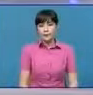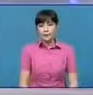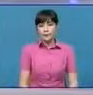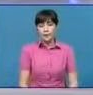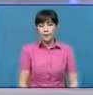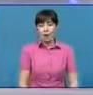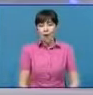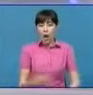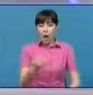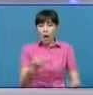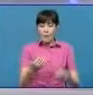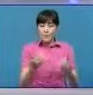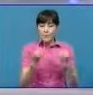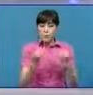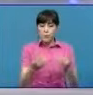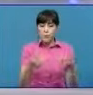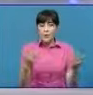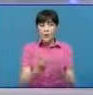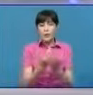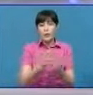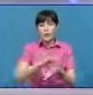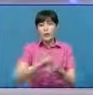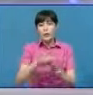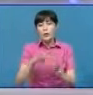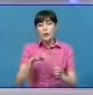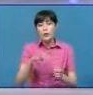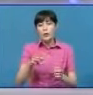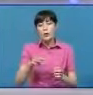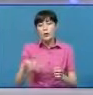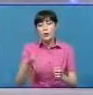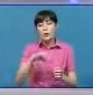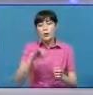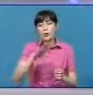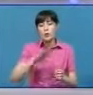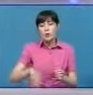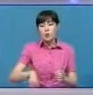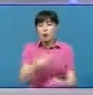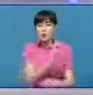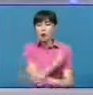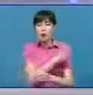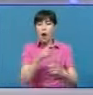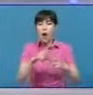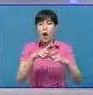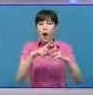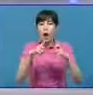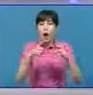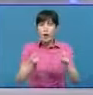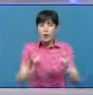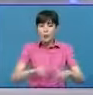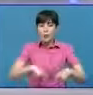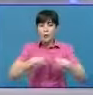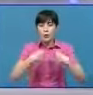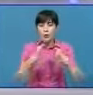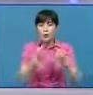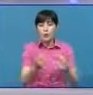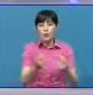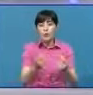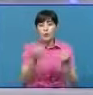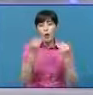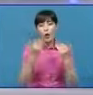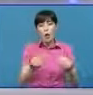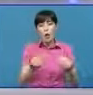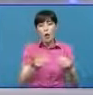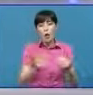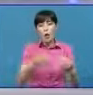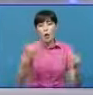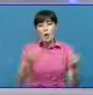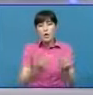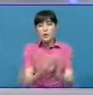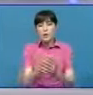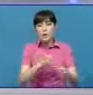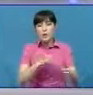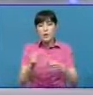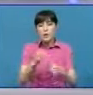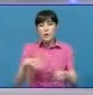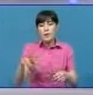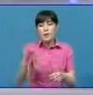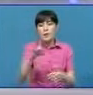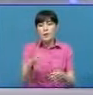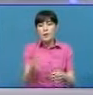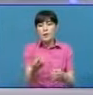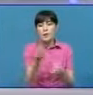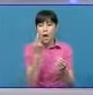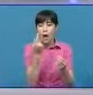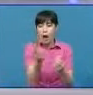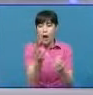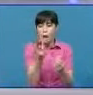Өңір жаңалықтарына ойыссақ, Төлебе ауданында соңғы үлгідегі аурухана мен емхана пайдалануға берілді. Мұндай заманауи нысан республикада саусақ